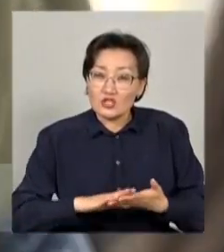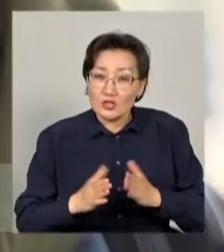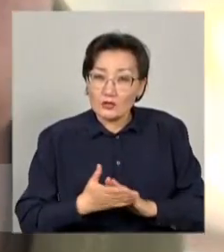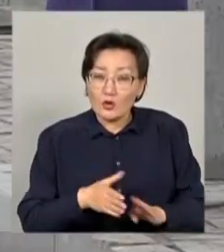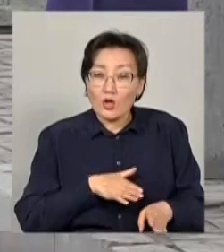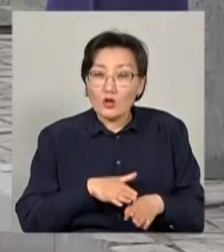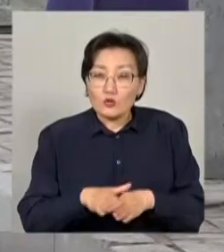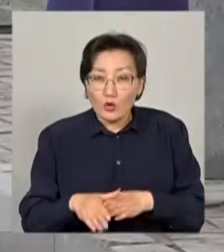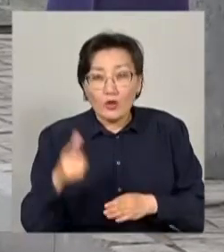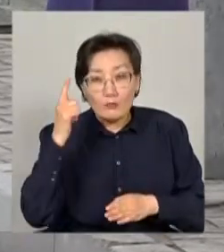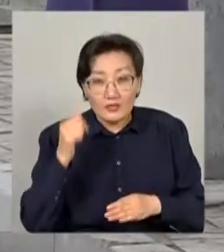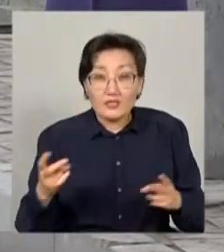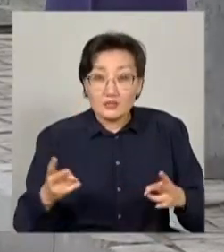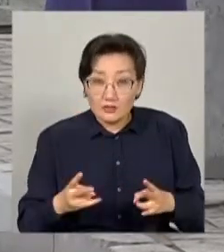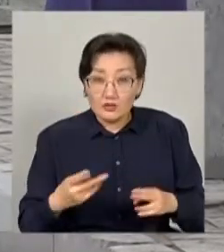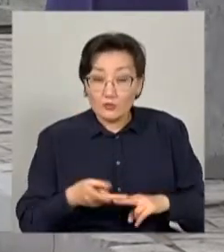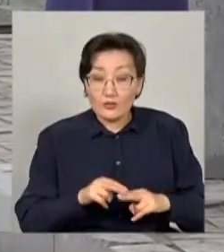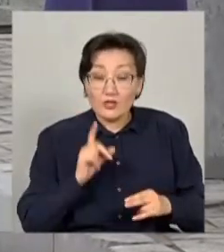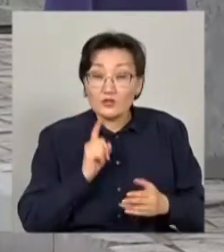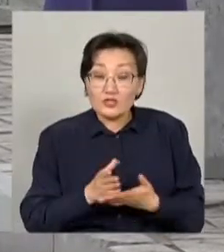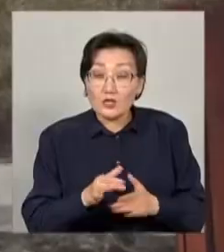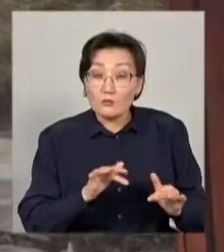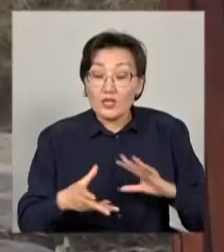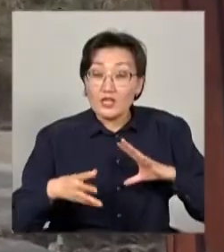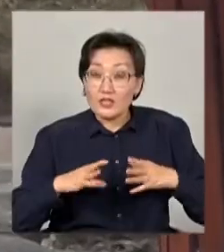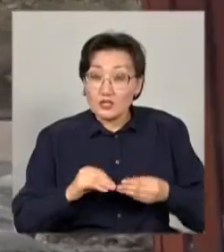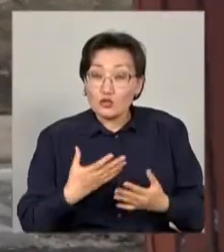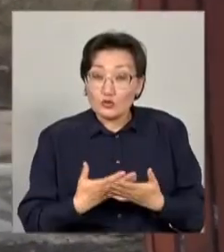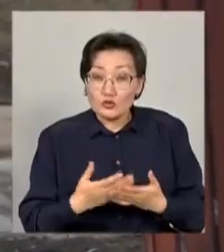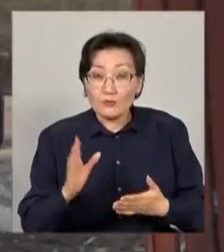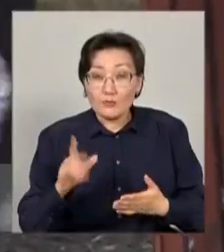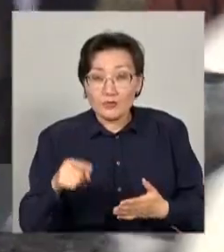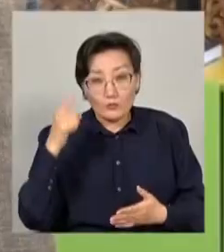толық таныс болғаны жөн. Сонда ғана саяси науқан нәтижесін береді деген ойда.